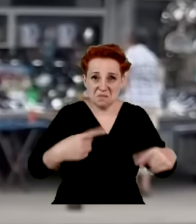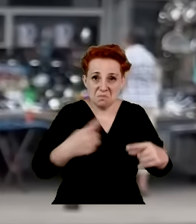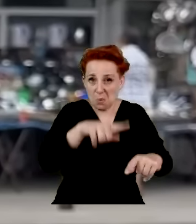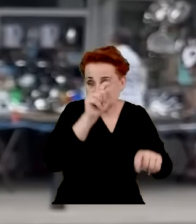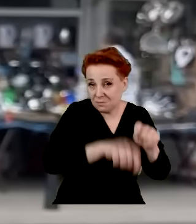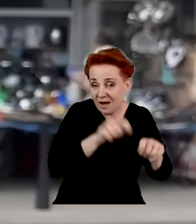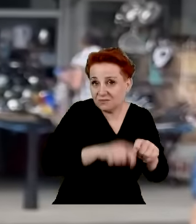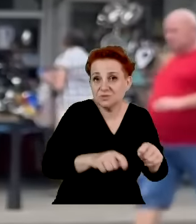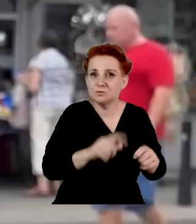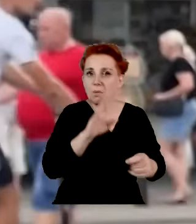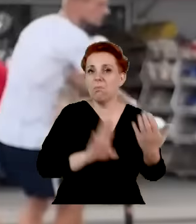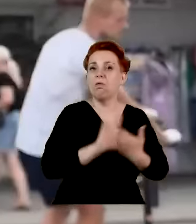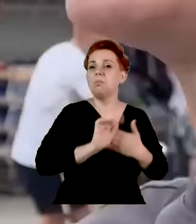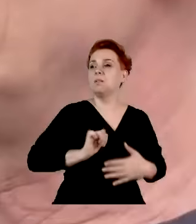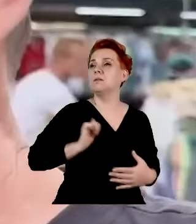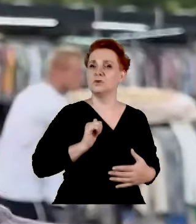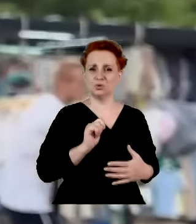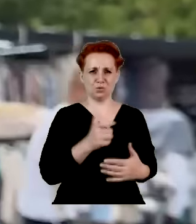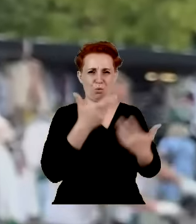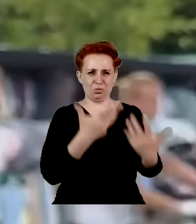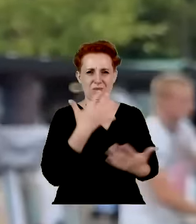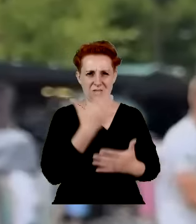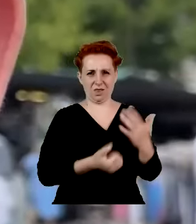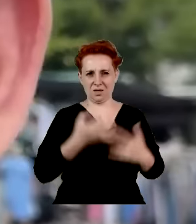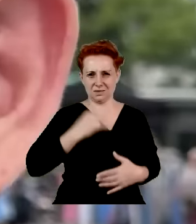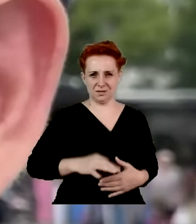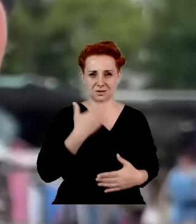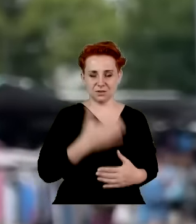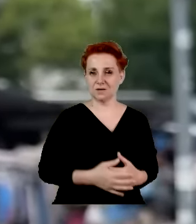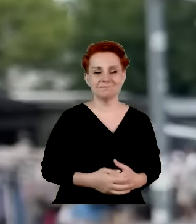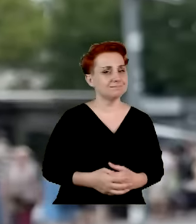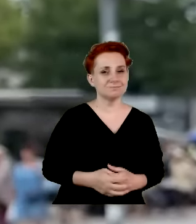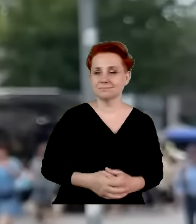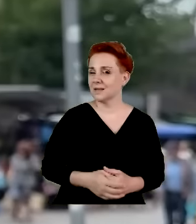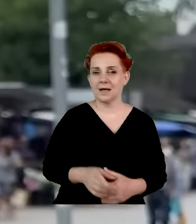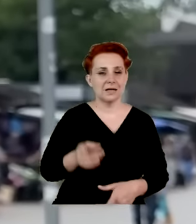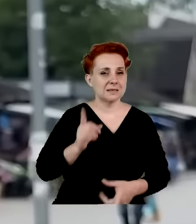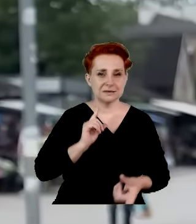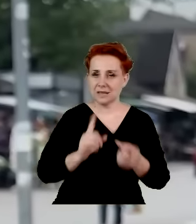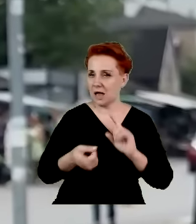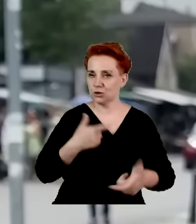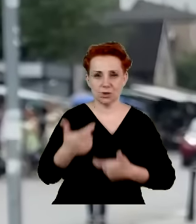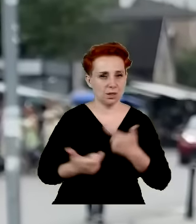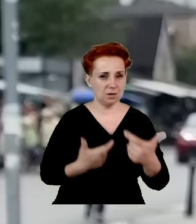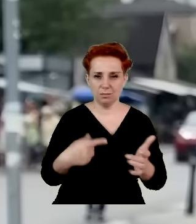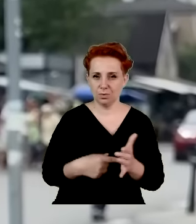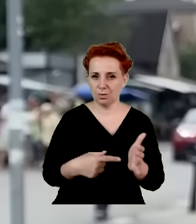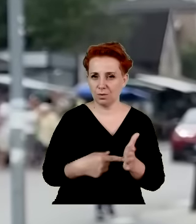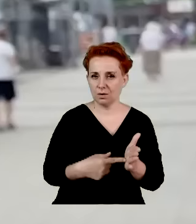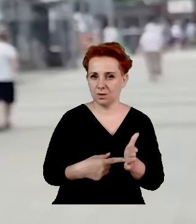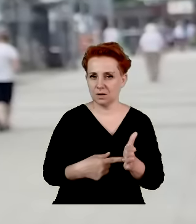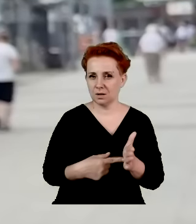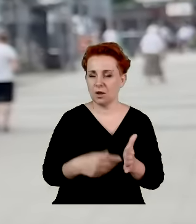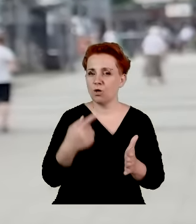Olu, czy Michał Tusk będzie do pracy chodził z z torebką taką od Biedronki? Możliwe,